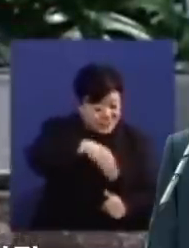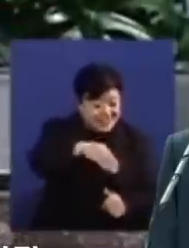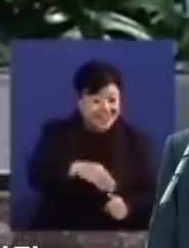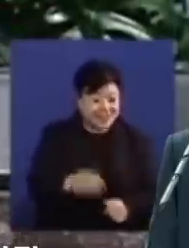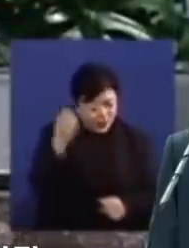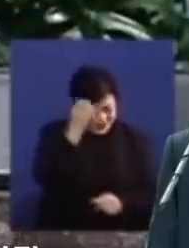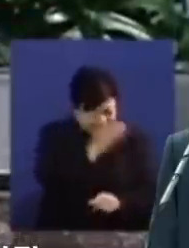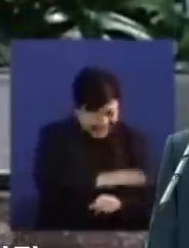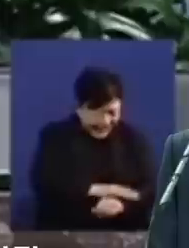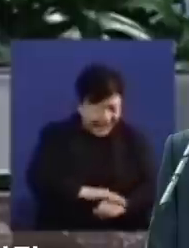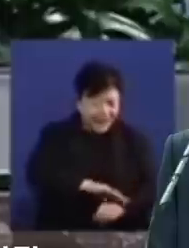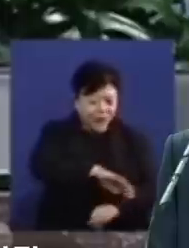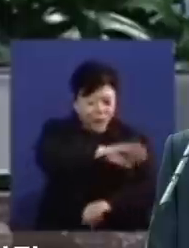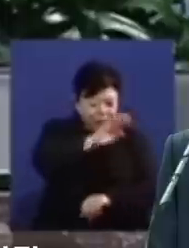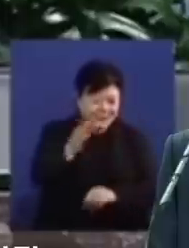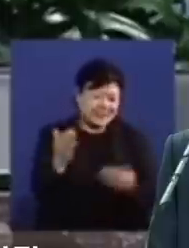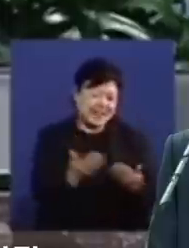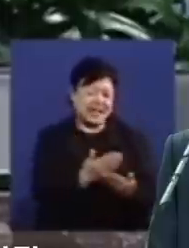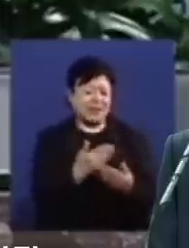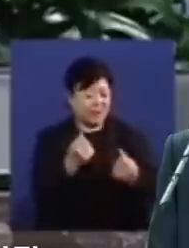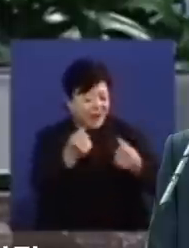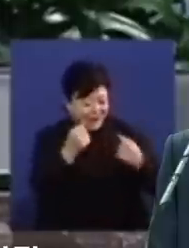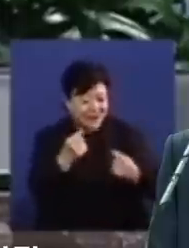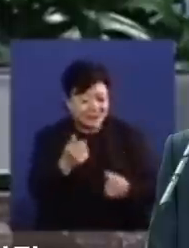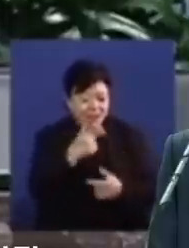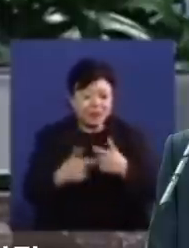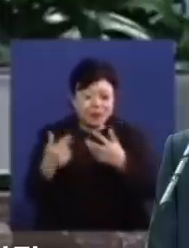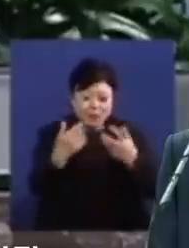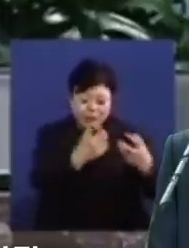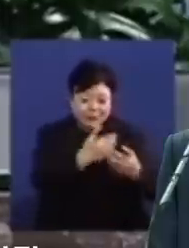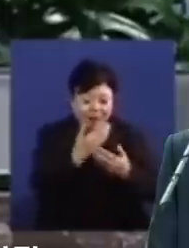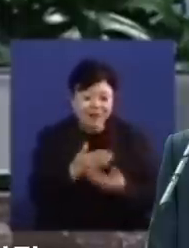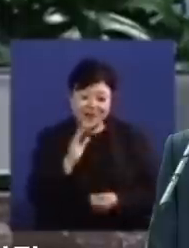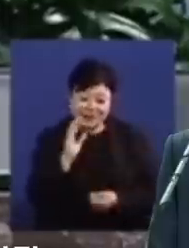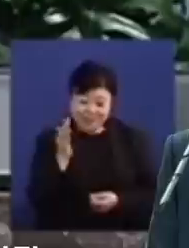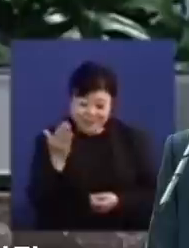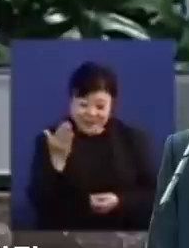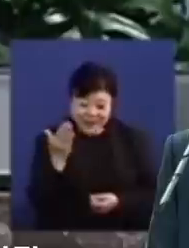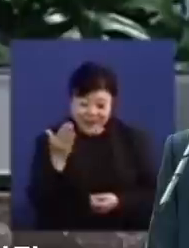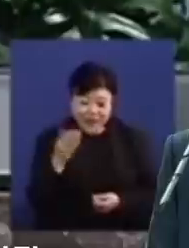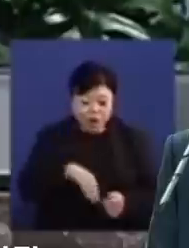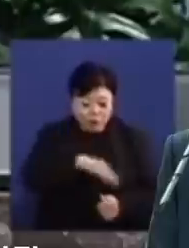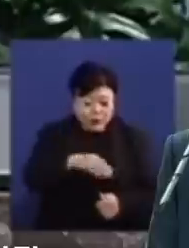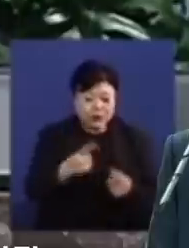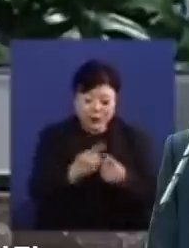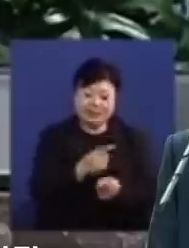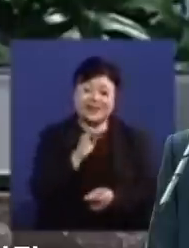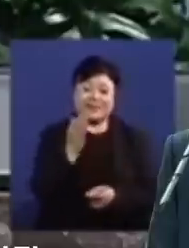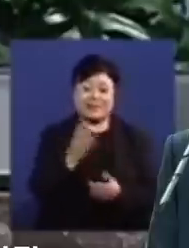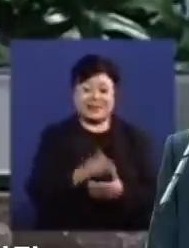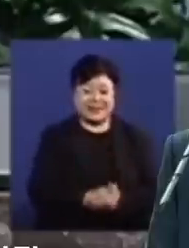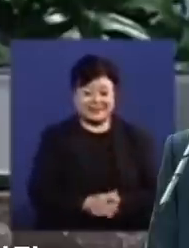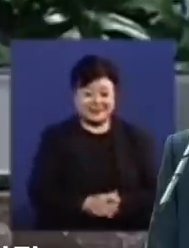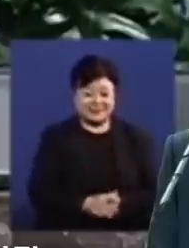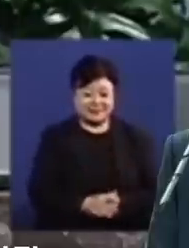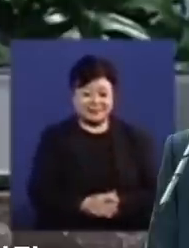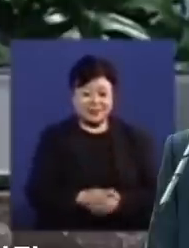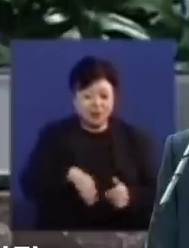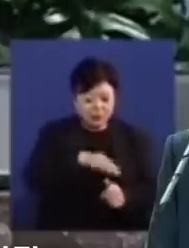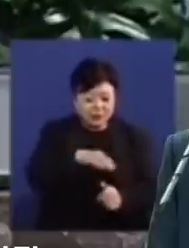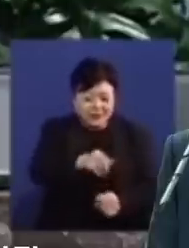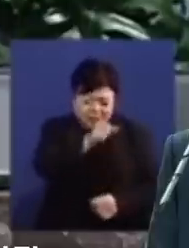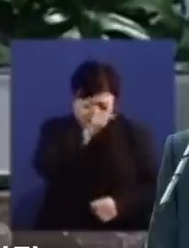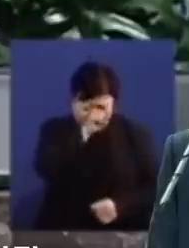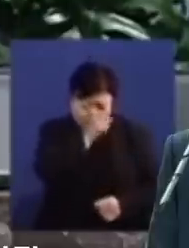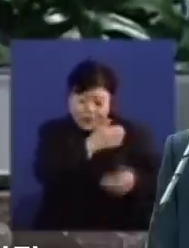영혼이 잘됨같이 범사에 잘됨에 강건하고 생명을 얻되 풍성히 얻는 분위기로 변화되는 것입니다. 분위기가